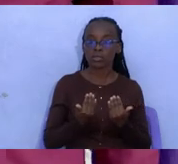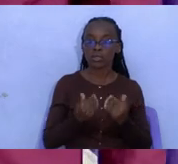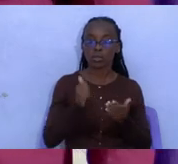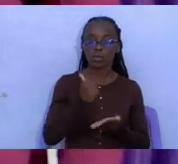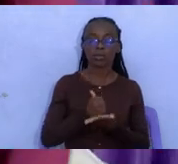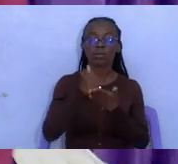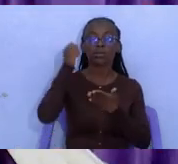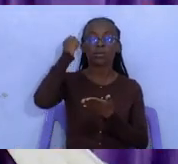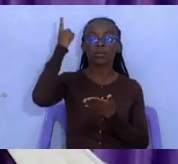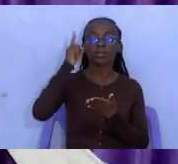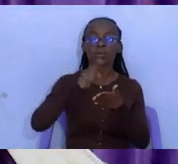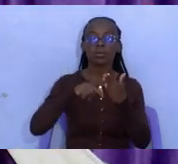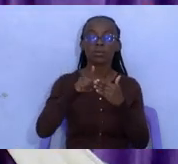kuelewa.